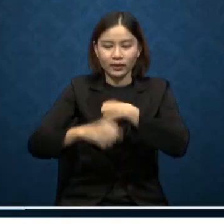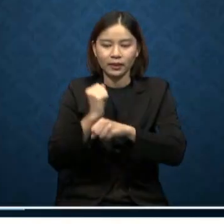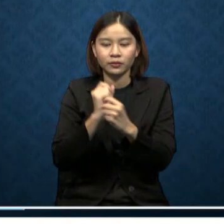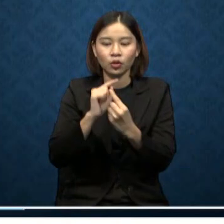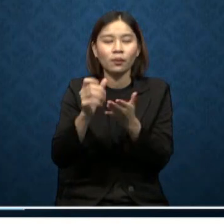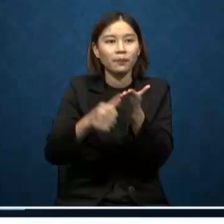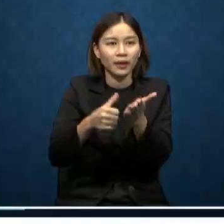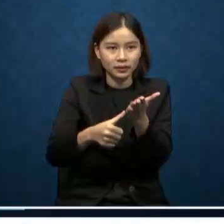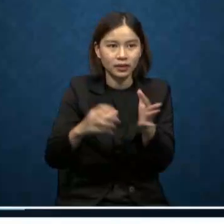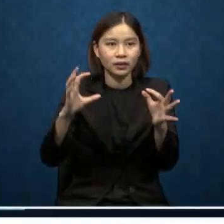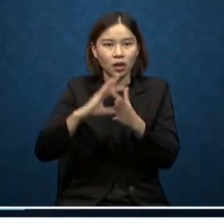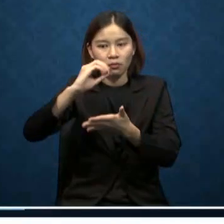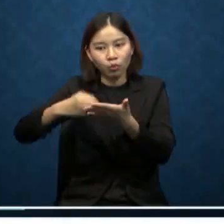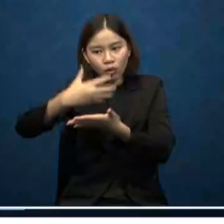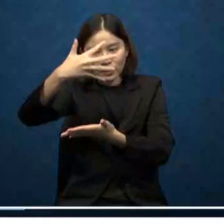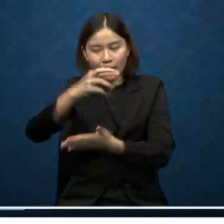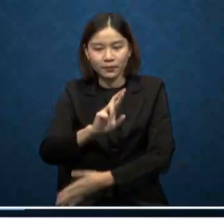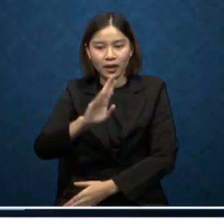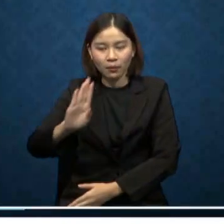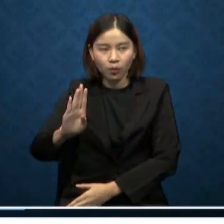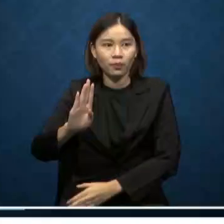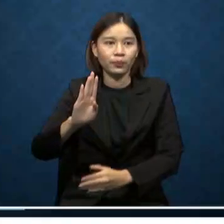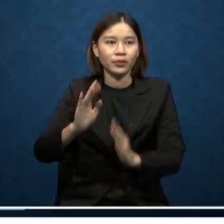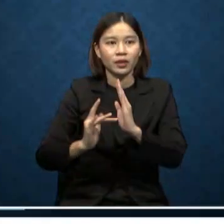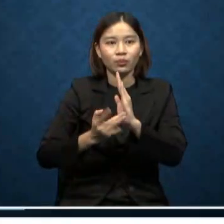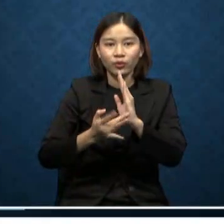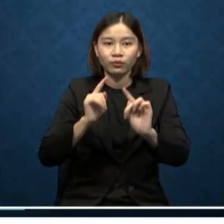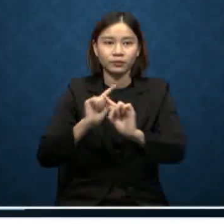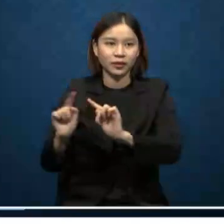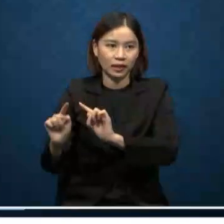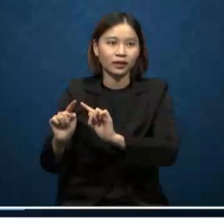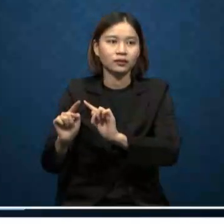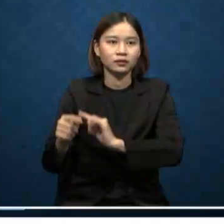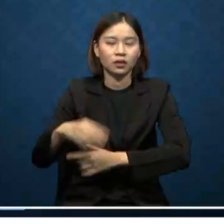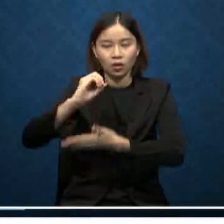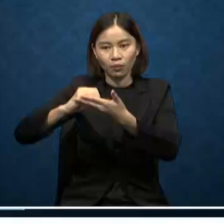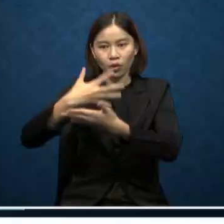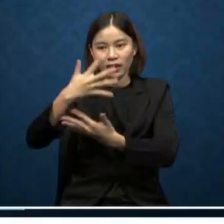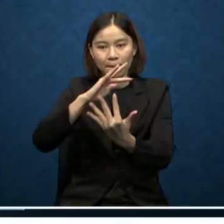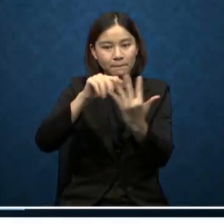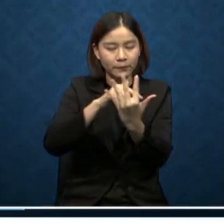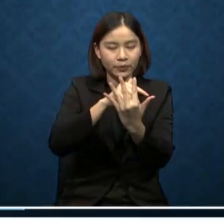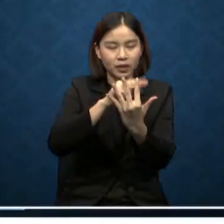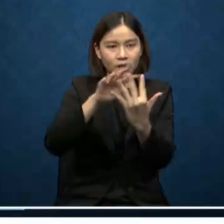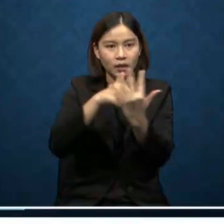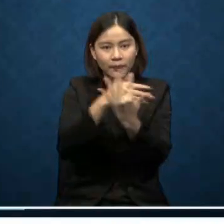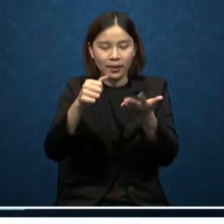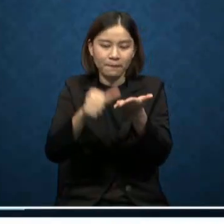ในเรื่กใช้งานปเบบ 307 พูมิศาชโรคแกรรม แป่นที่ปราสีและ 6000